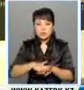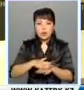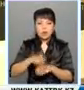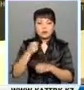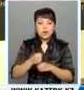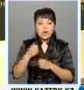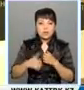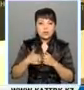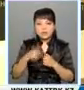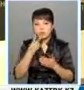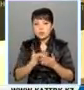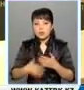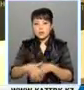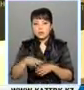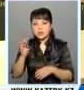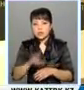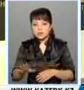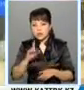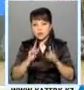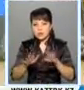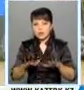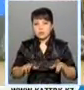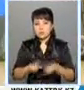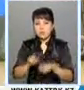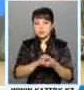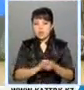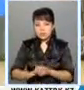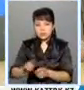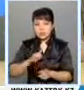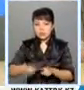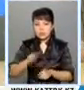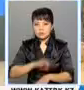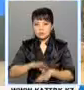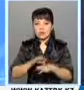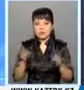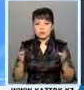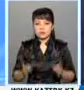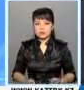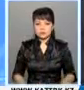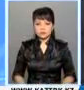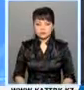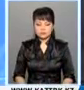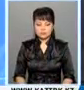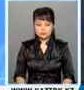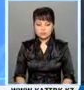ортақ парламентті, яғни Еуразиялық парламентаралық ассамблеяны да тездетіп жасақтау қажет.